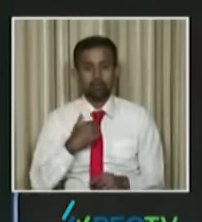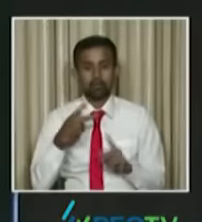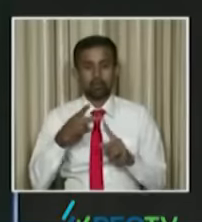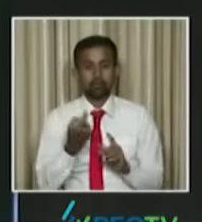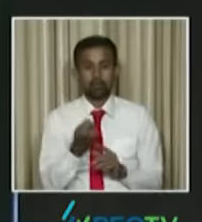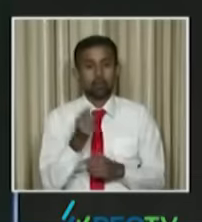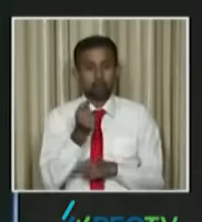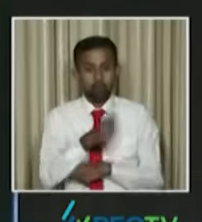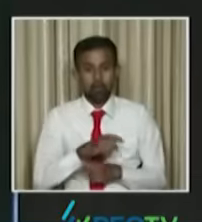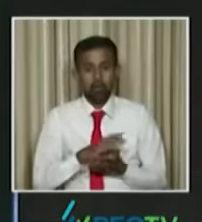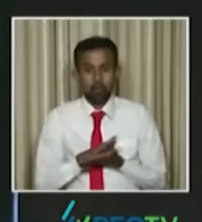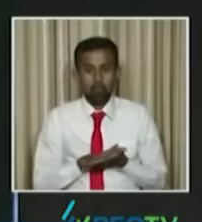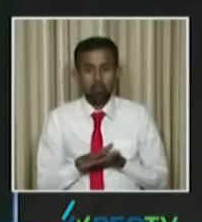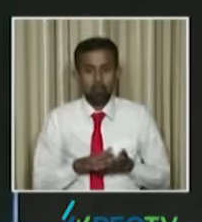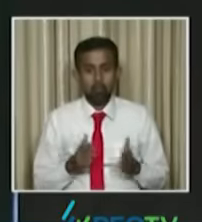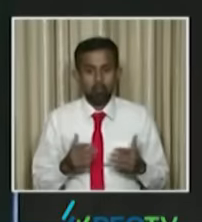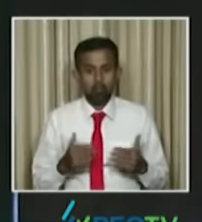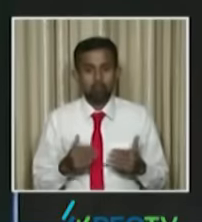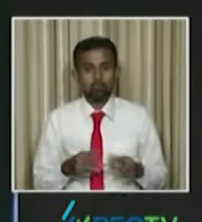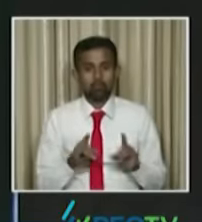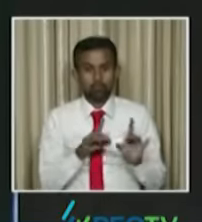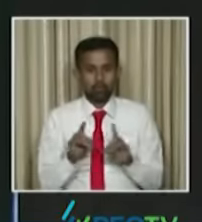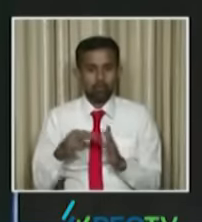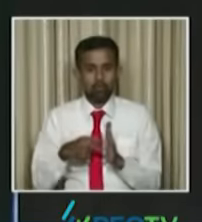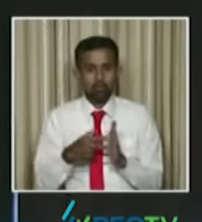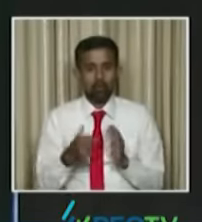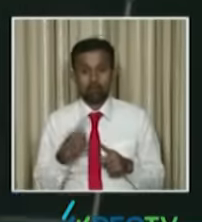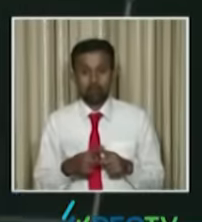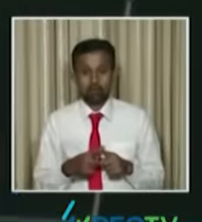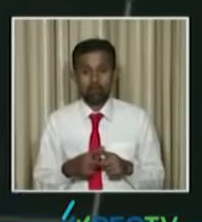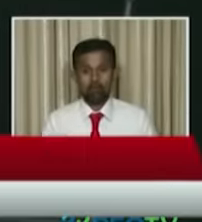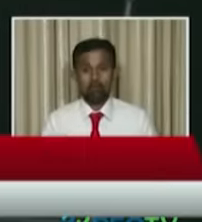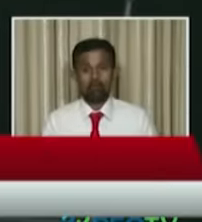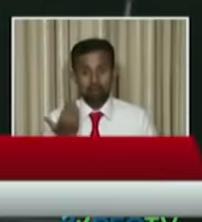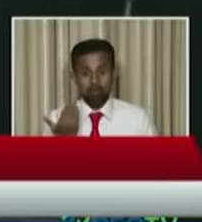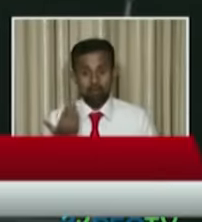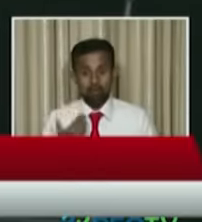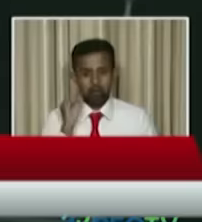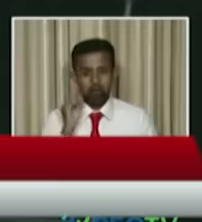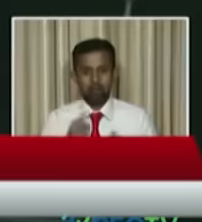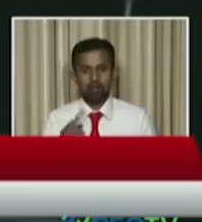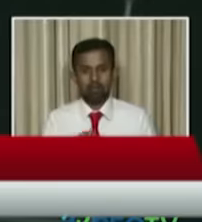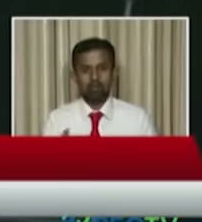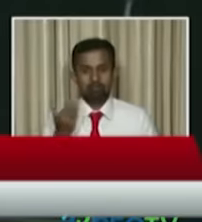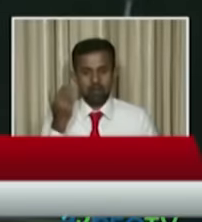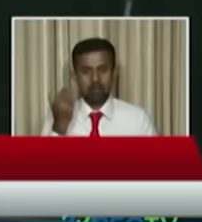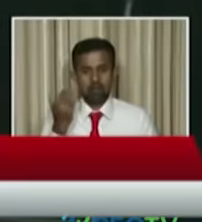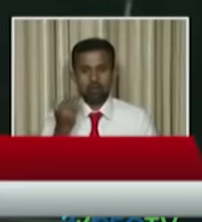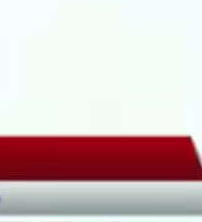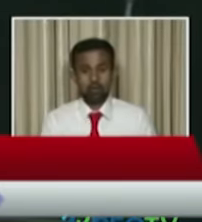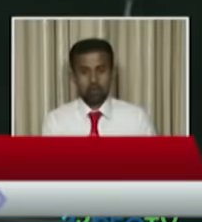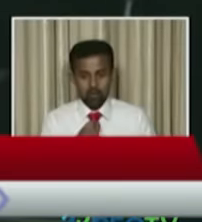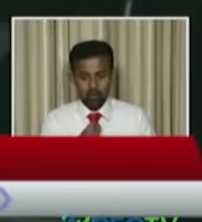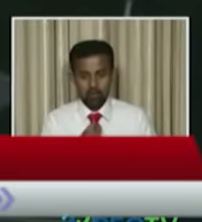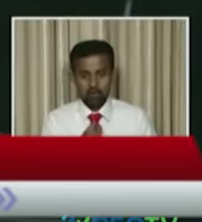වාරිකයට ගන්න සැරසෙනවා. ඒ සැරසෙනකොට ඒකට ගැළපෙන අය වේල එකනක් අපි ඉදිරිපත් කරන්න ඕනේ. අපි පිළිගත යුතුයි මේ බදු වැඩි. ඔව් අපි පිළිගන්න ඕනේ